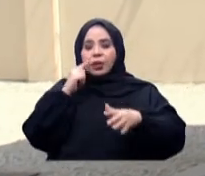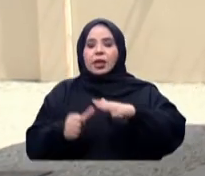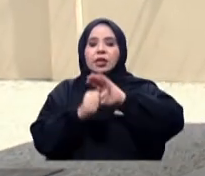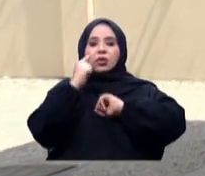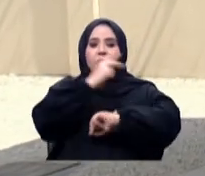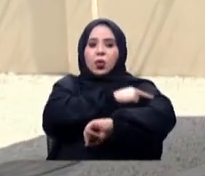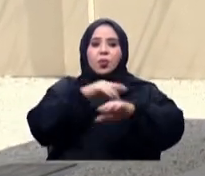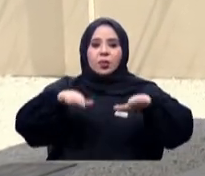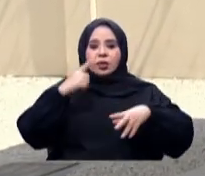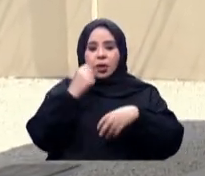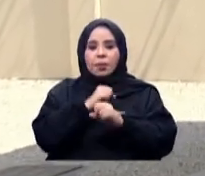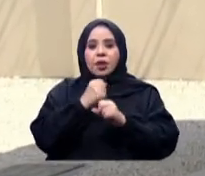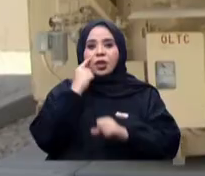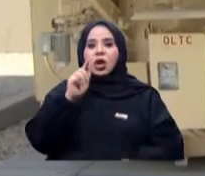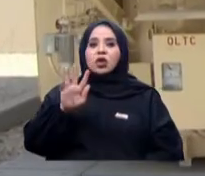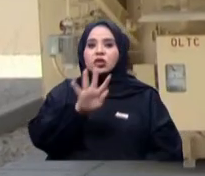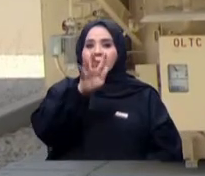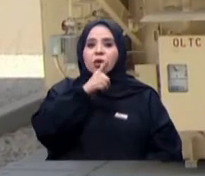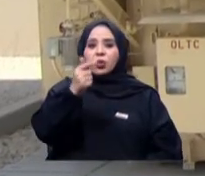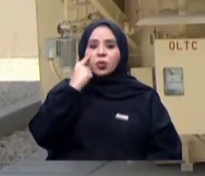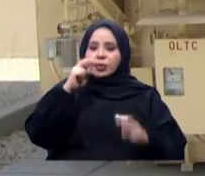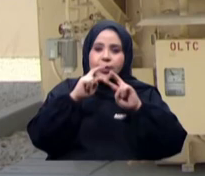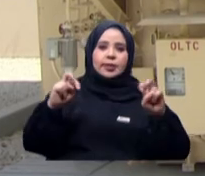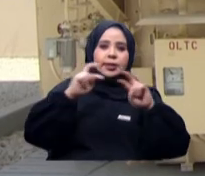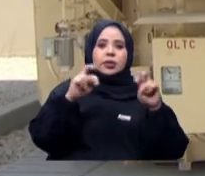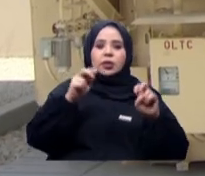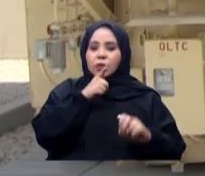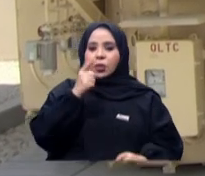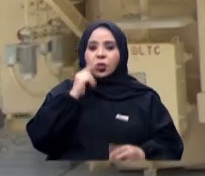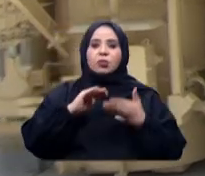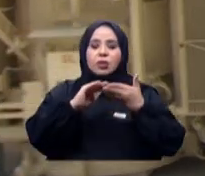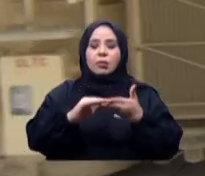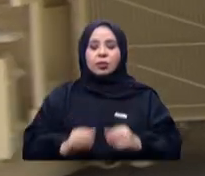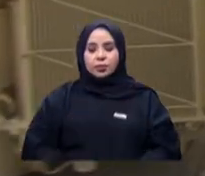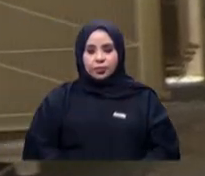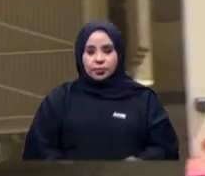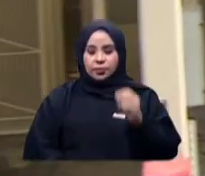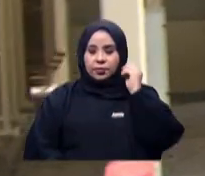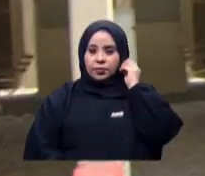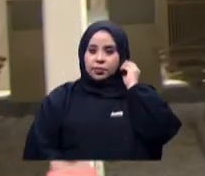البلدي لبلدية الشمالية احتياجات المنطقة وسكانها من الخدمات.